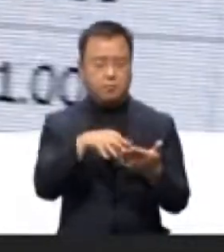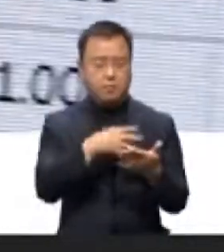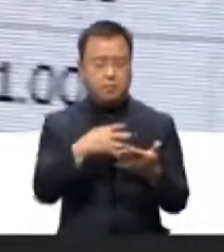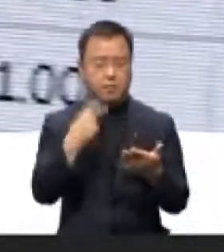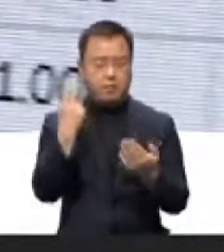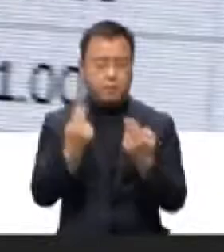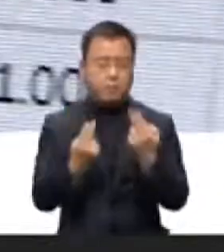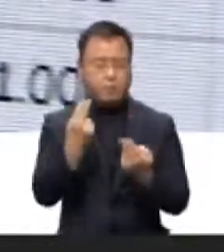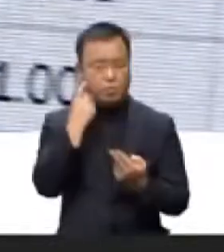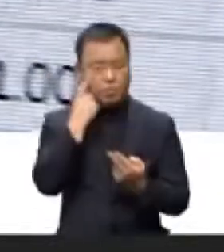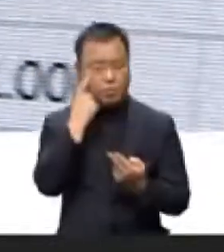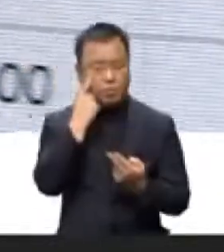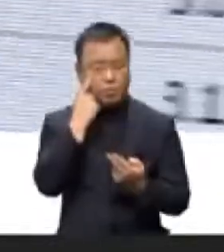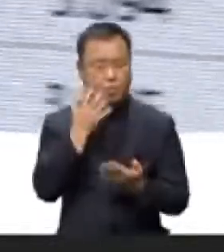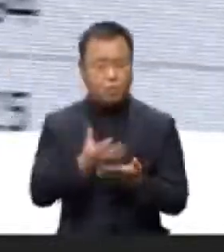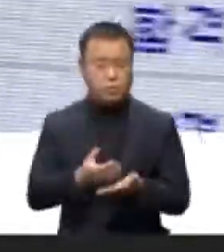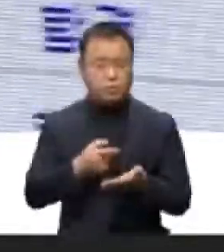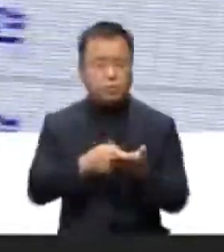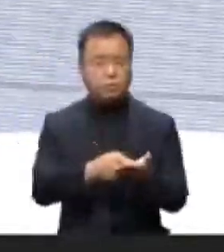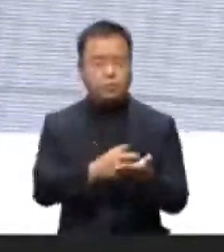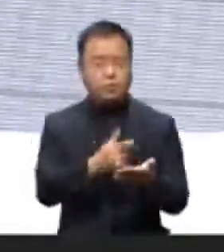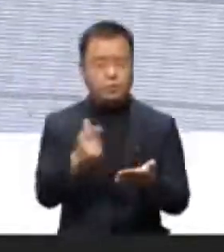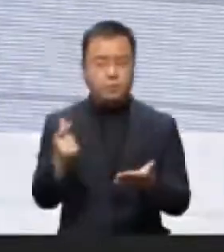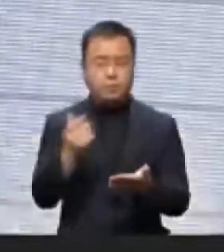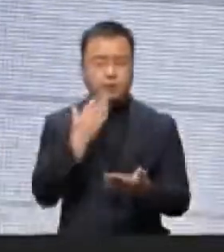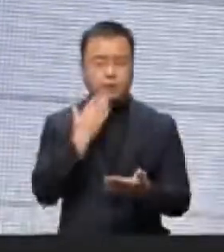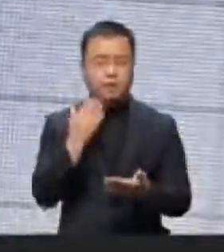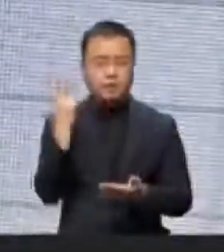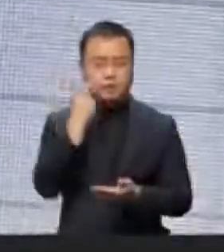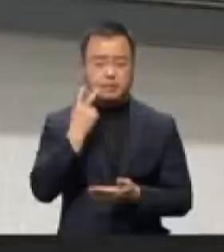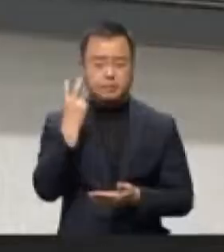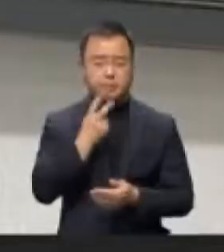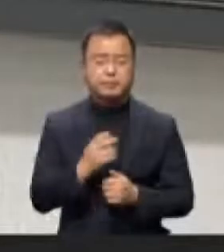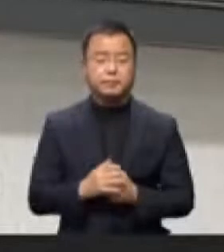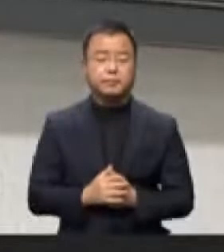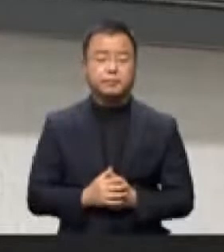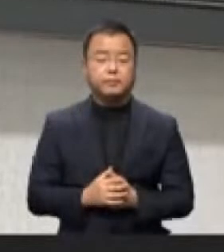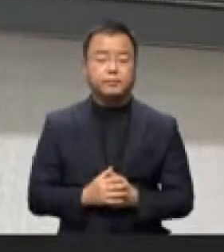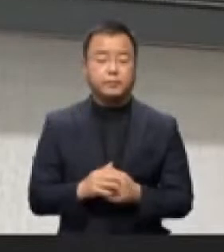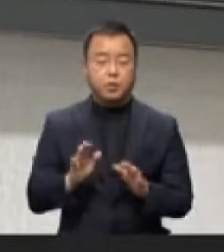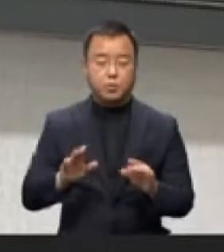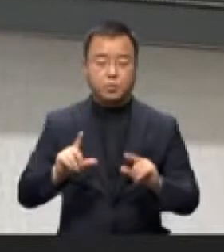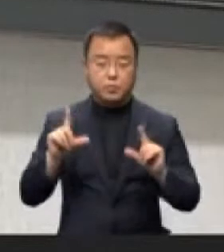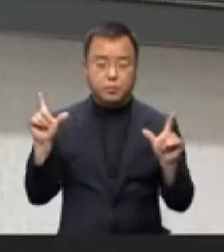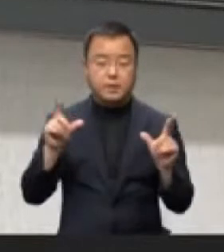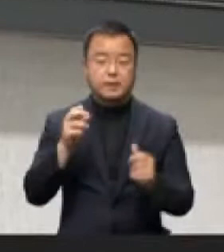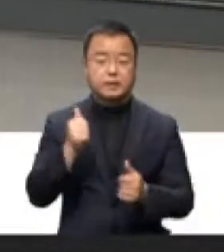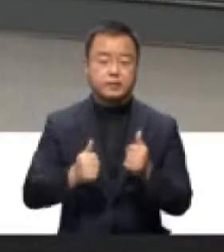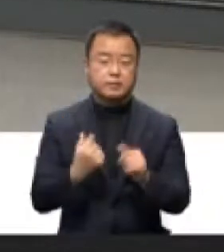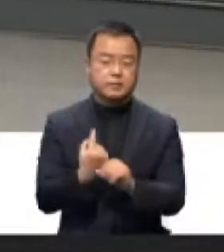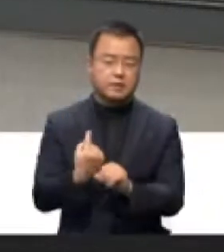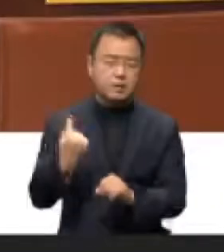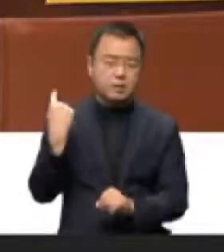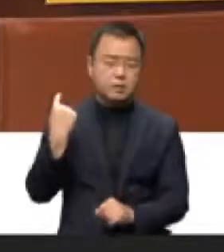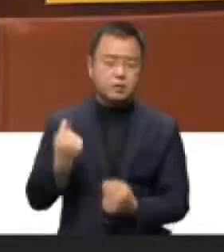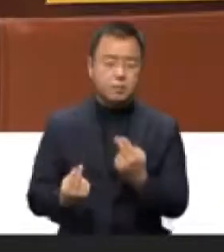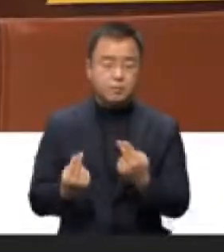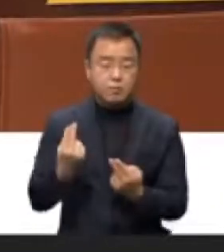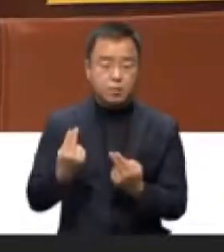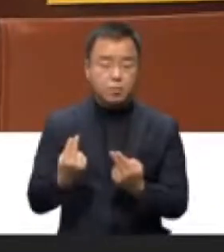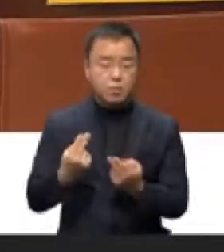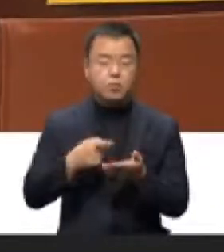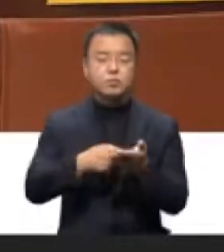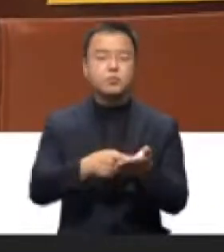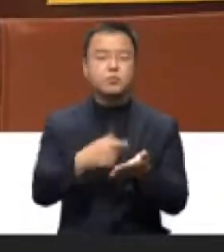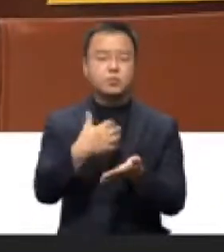주는거 뭘 또 꼭 체크해야 되요 올 수능 시험 은 작년보다 지원자가 10% 줄었지만